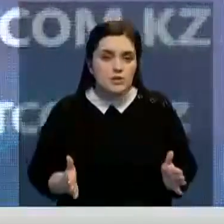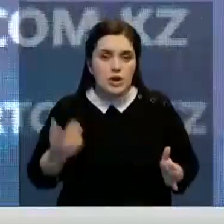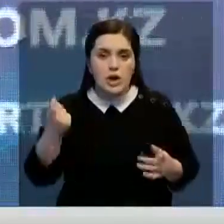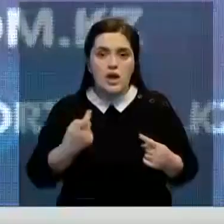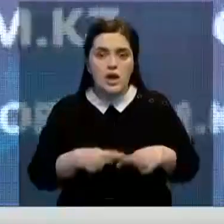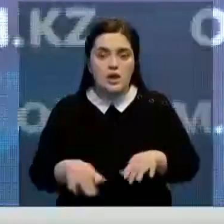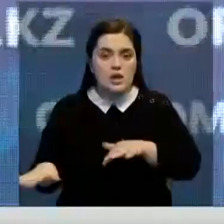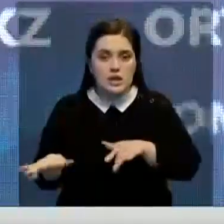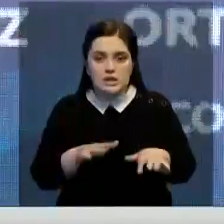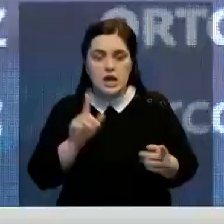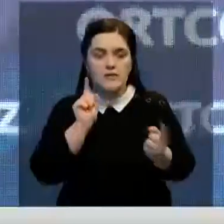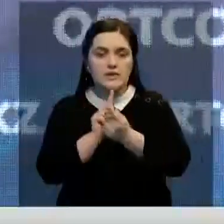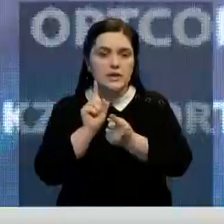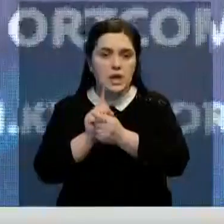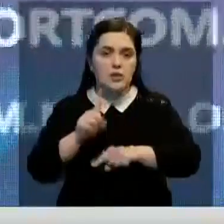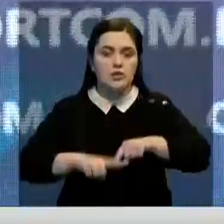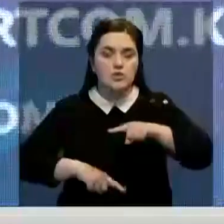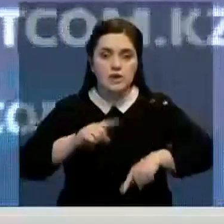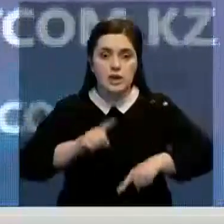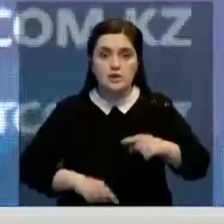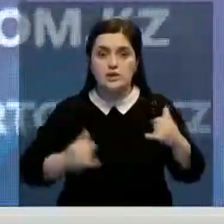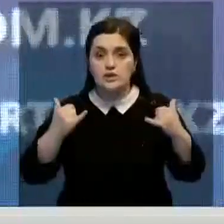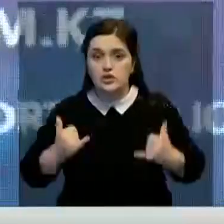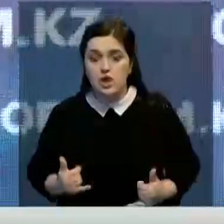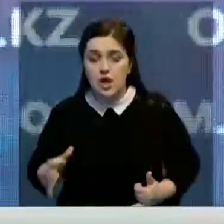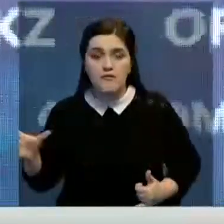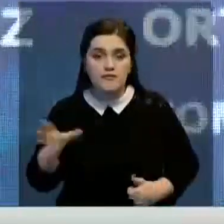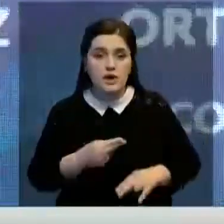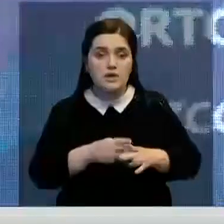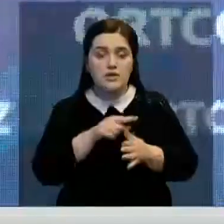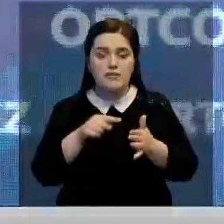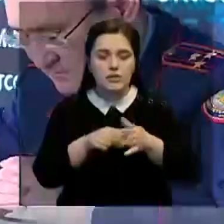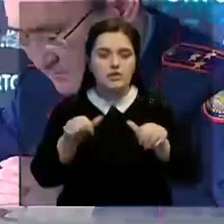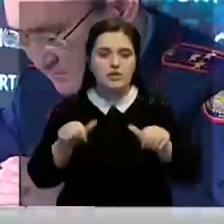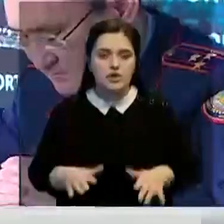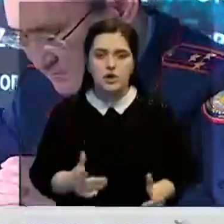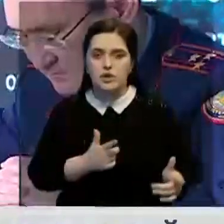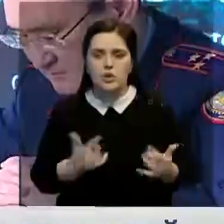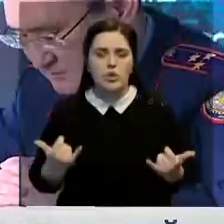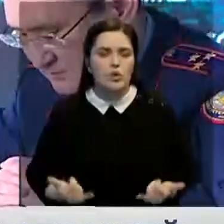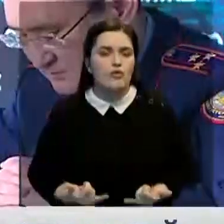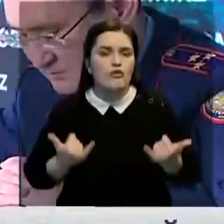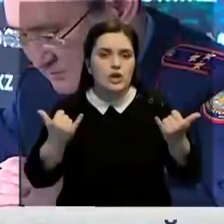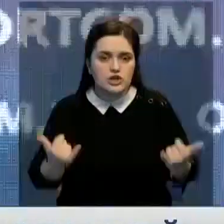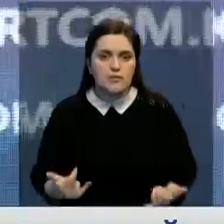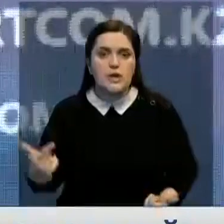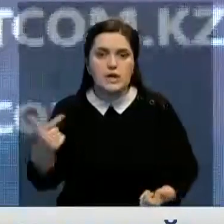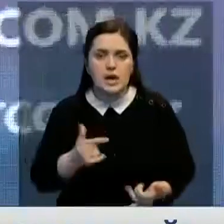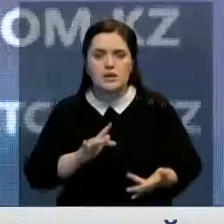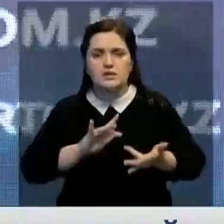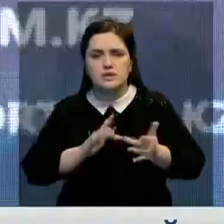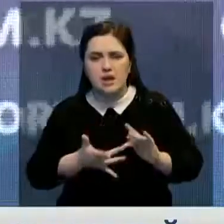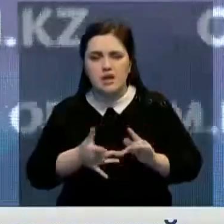организации свиданий с родственниками и другие. На данный момент все эти вопросы решены. Уважаемые граждане, в социальных